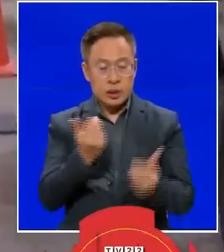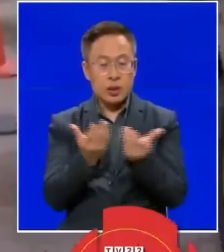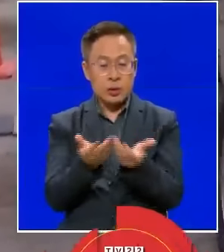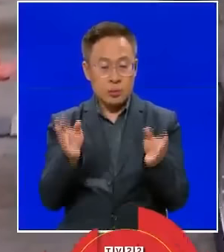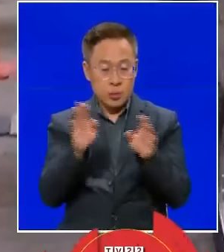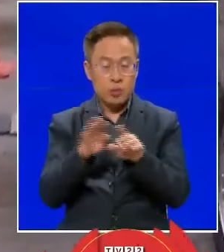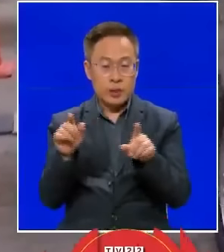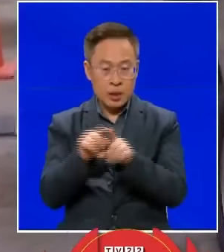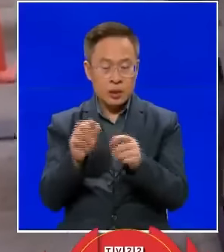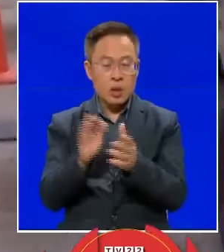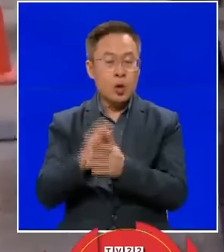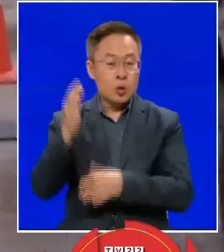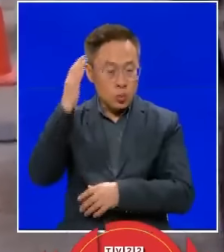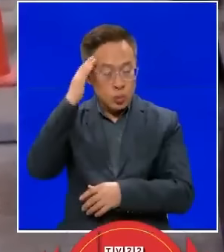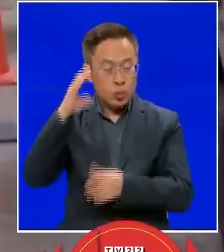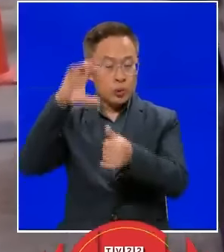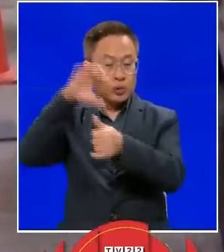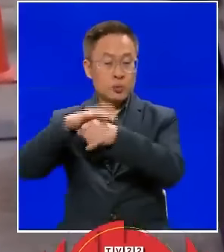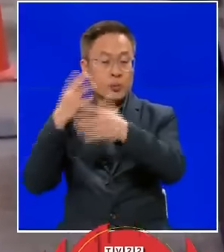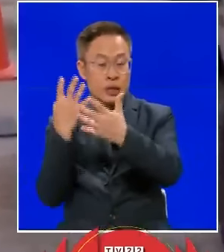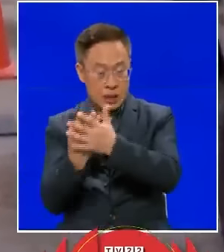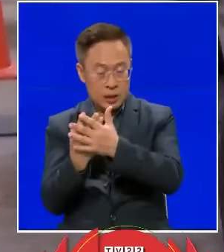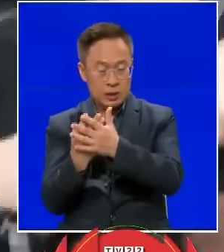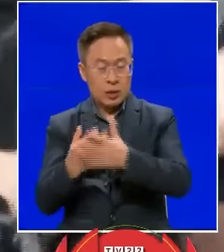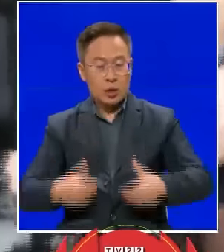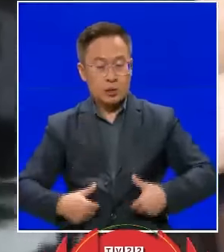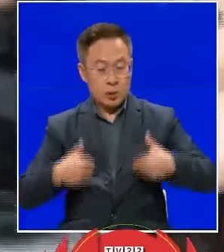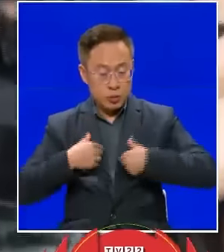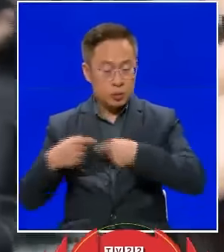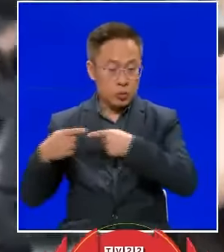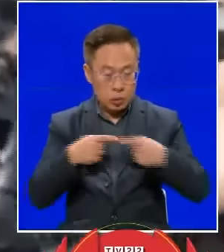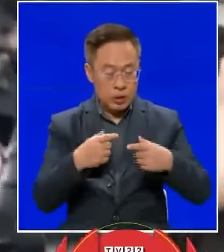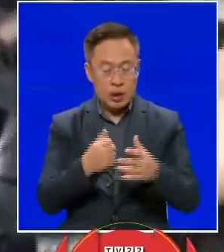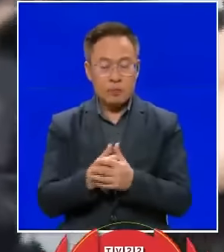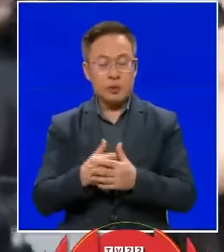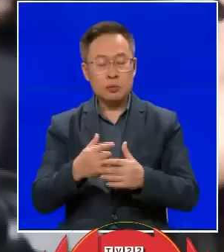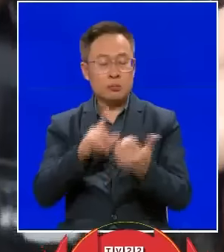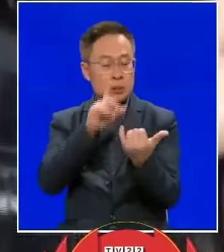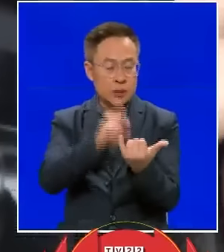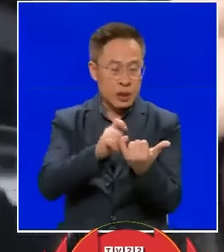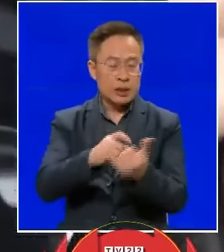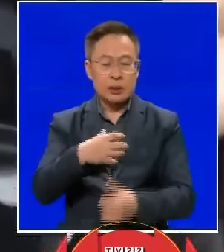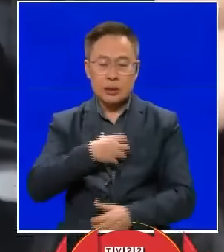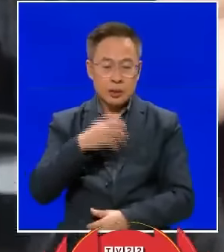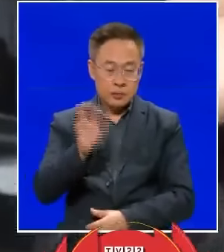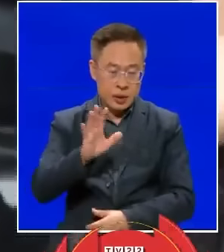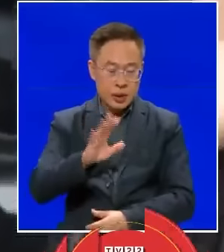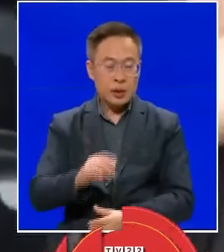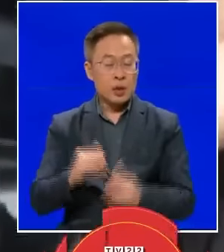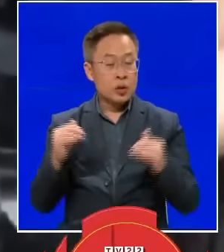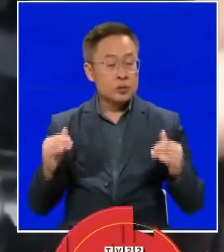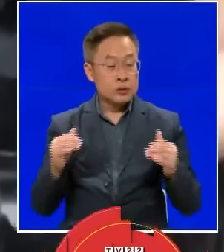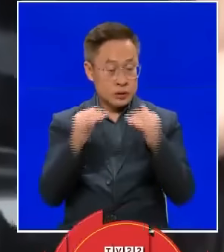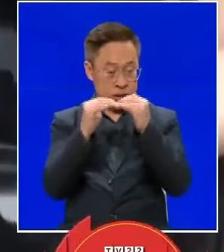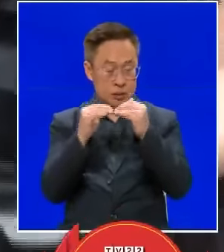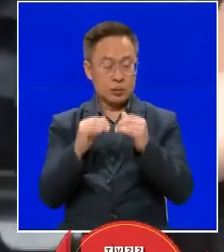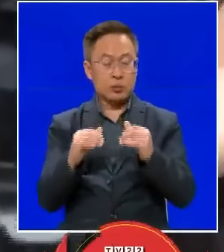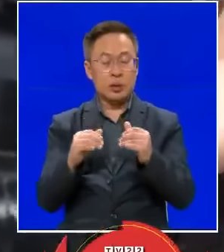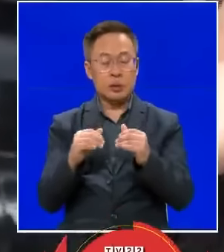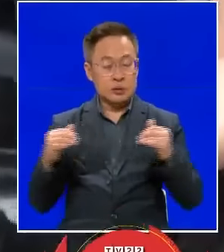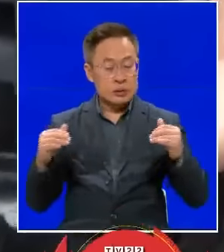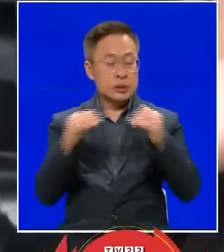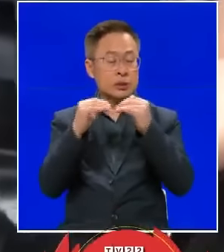ควรมีใครเสียชีวิตในระหว่างถูกคุมขังและสิทธิ์ในกระบวนการยุติธรรมทางอาญาโดยเฉพาะสิทธิ์ที่จะได้รับการปล่อยตัวชั่วคราว